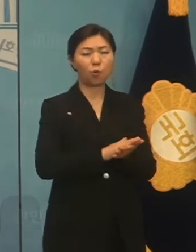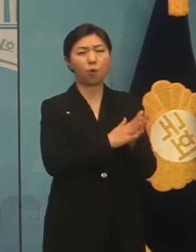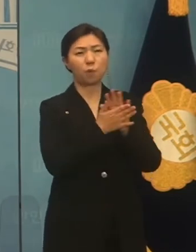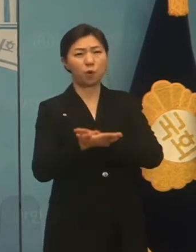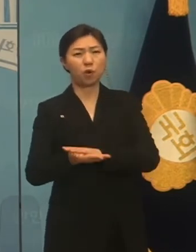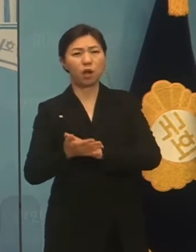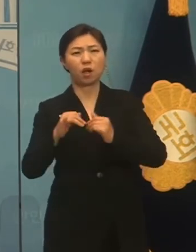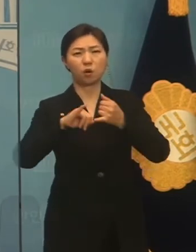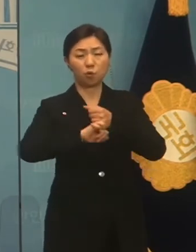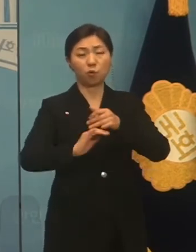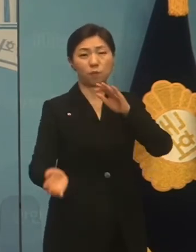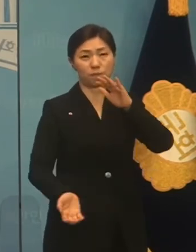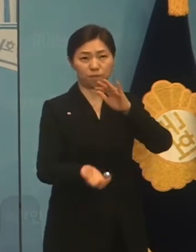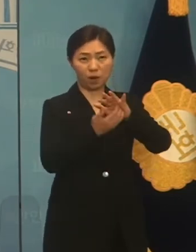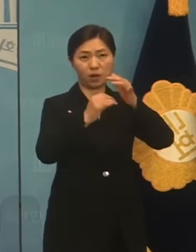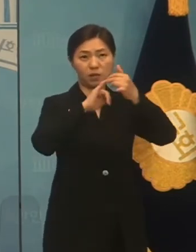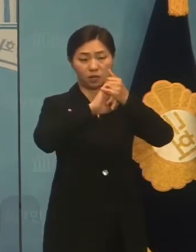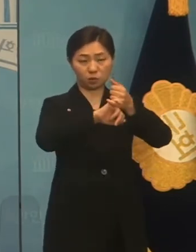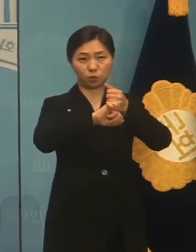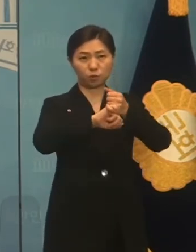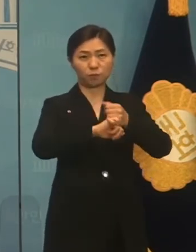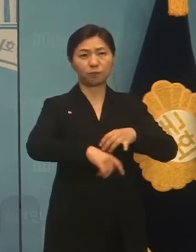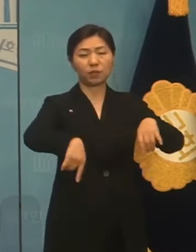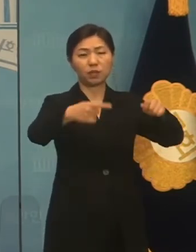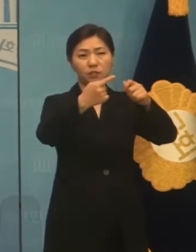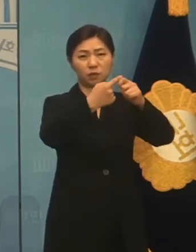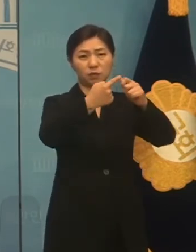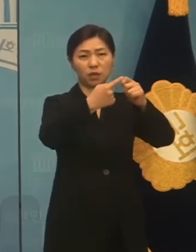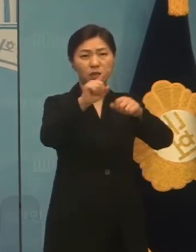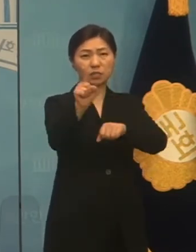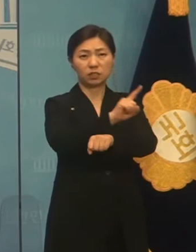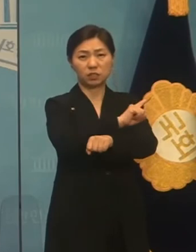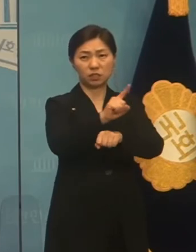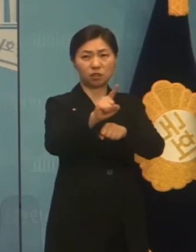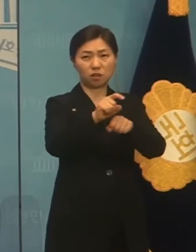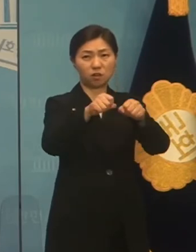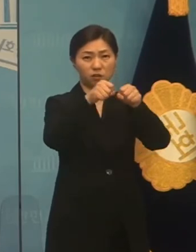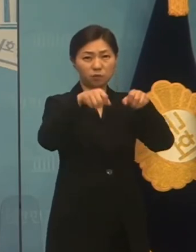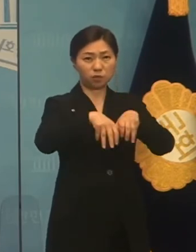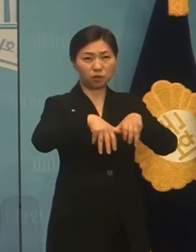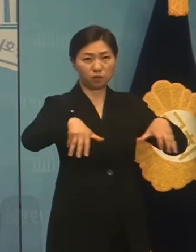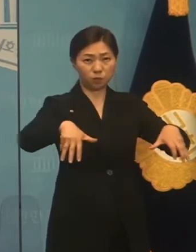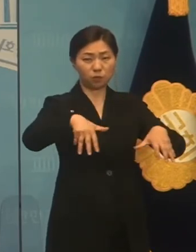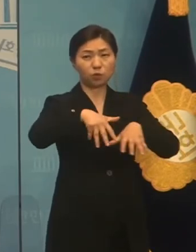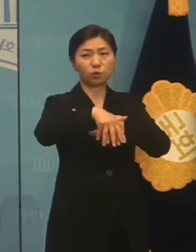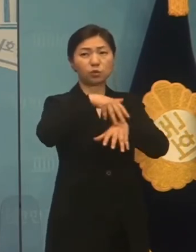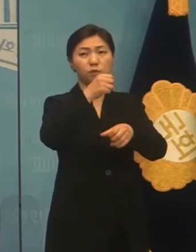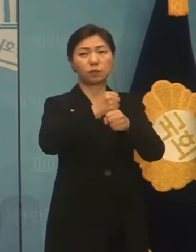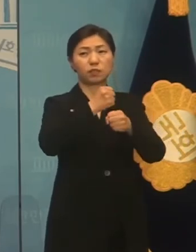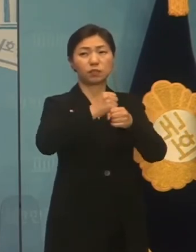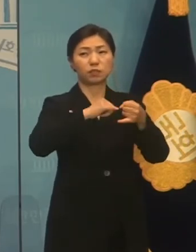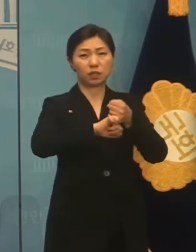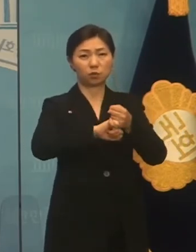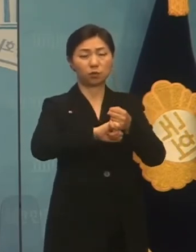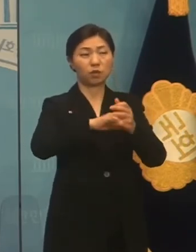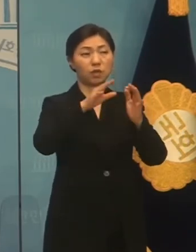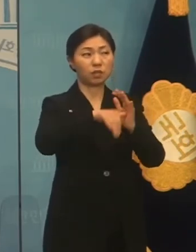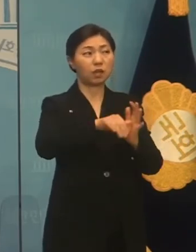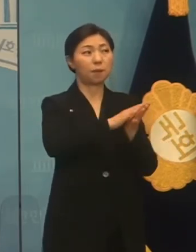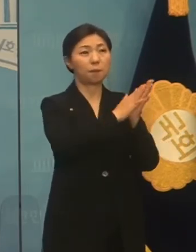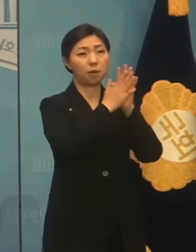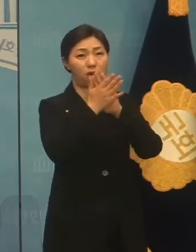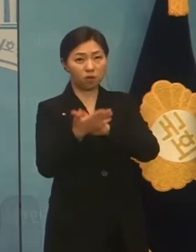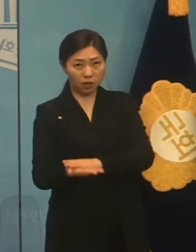이뤄내겠습니다. 첫째, 디지털 플랫폼 정당을 구축하겠습니다. 시대의 변화에